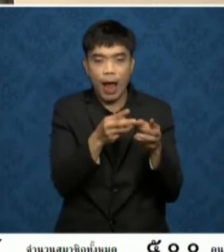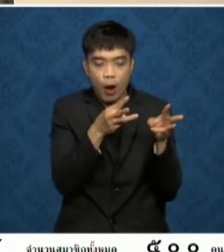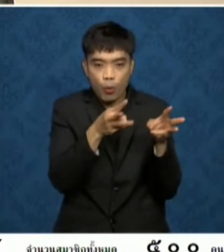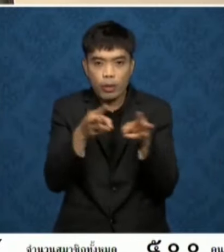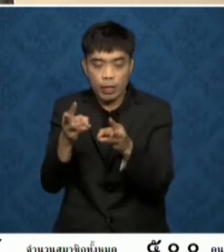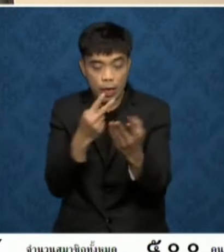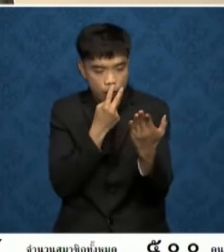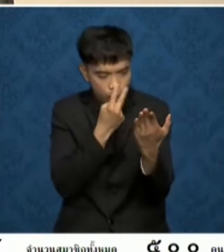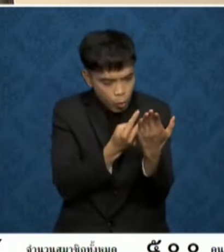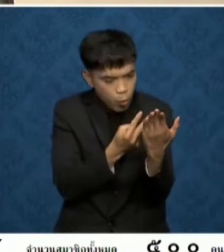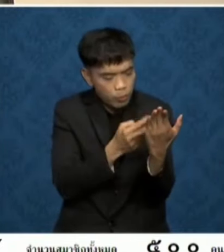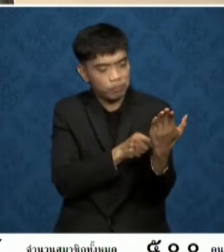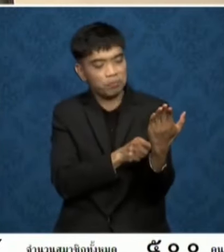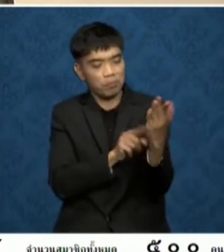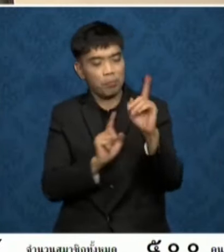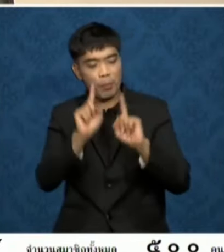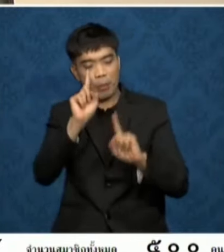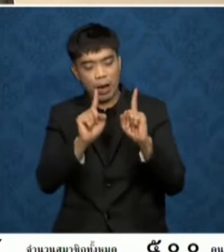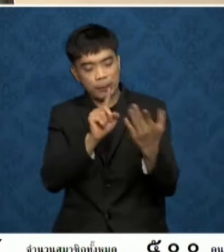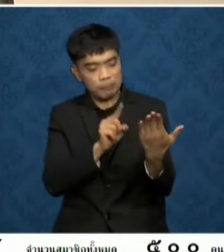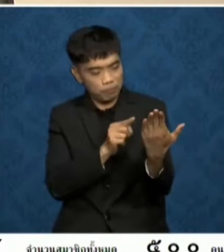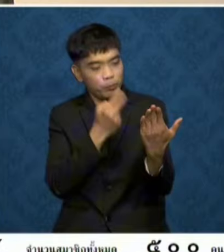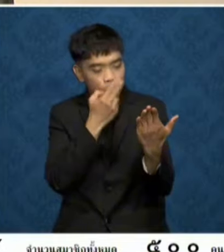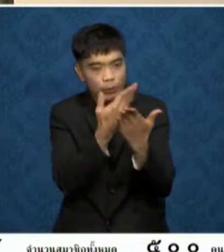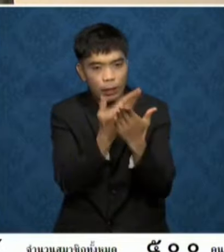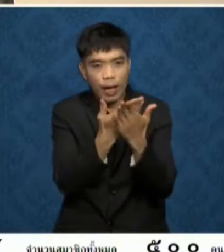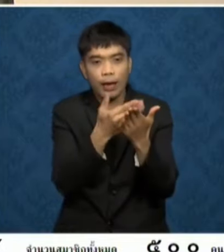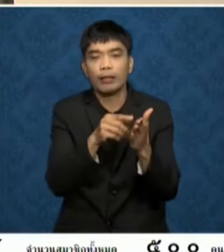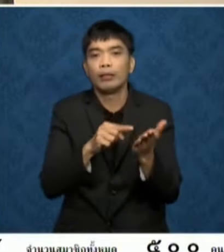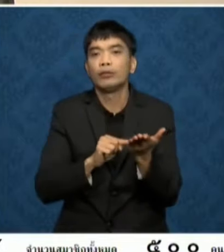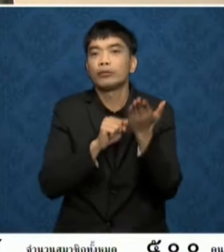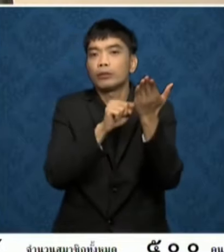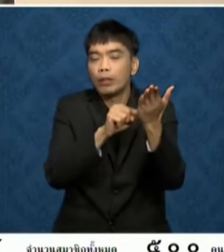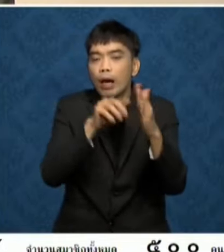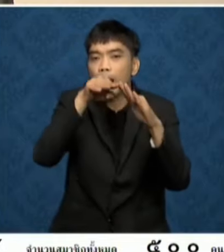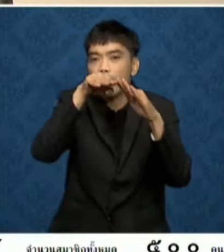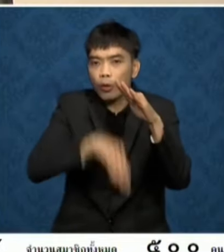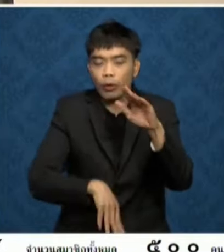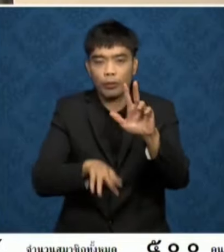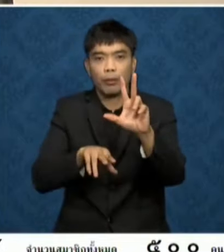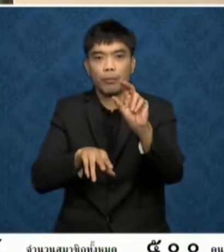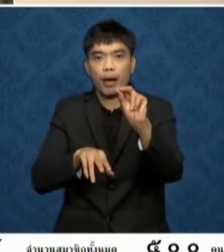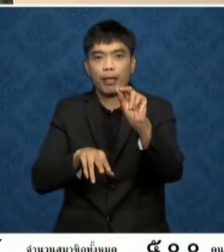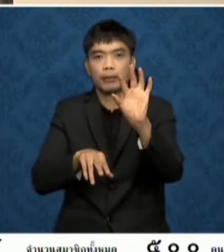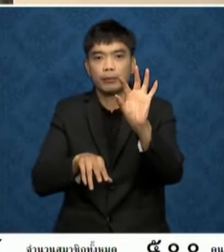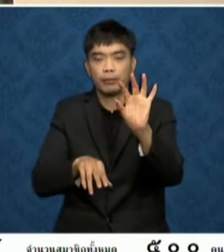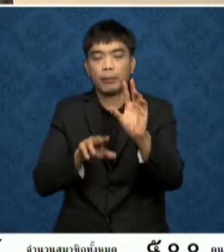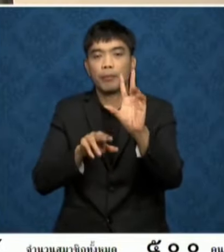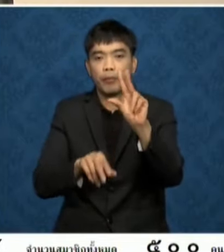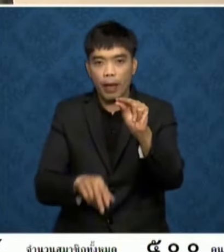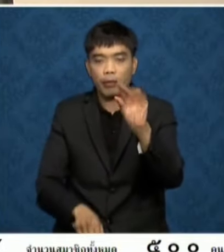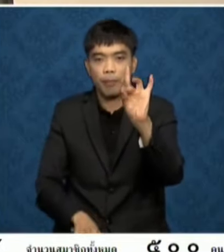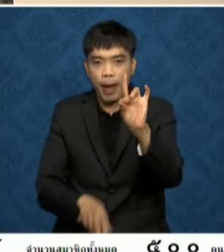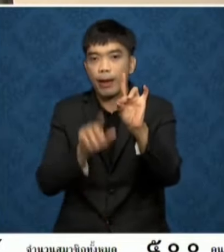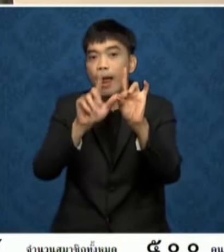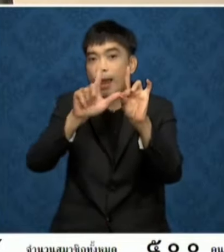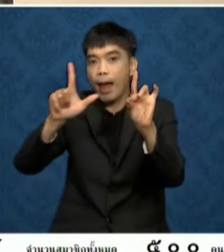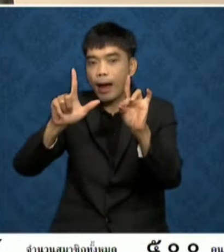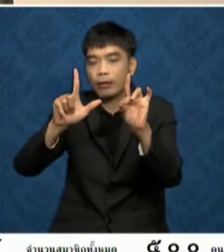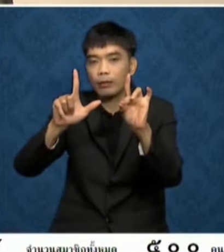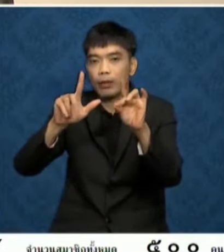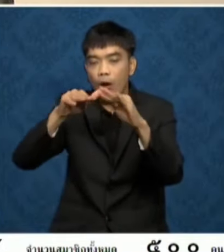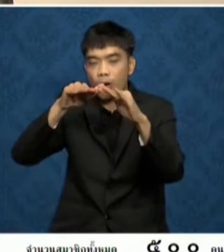แล้วค่ะก็ทำให้ทางอนุกรรมธิการนะคะได้เสนอปรับลดลงไป38ล้านบาทเศษนะคะซึ่งสาเหตุ